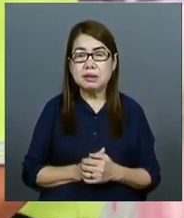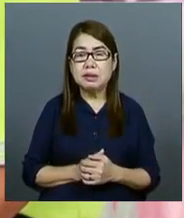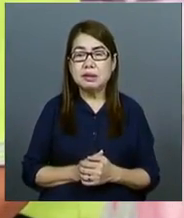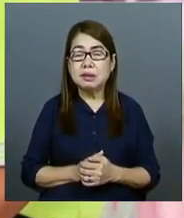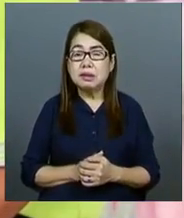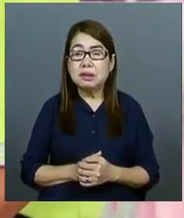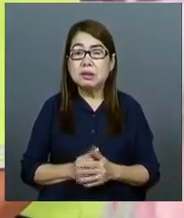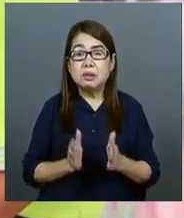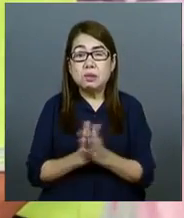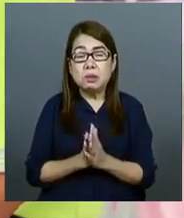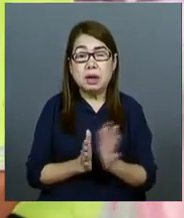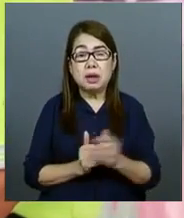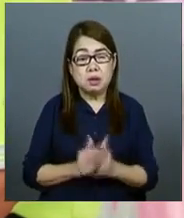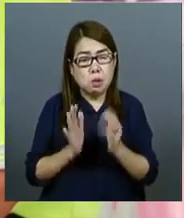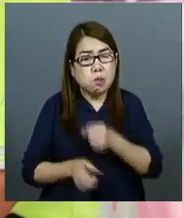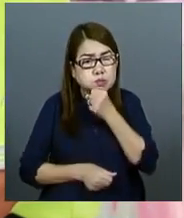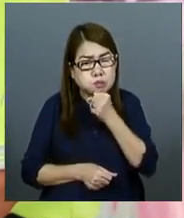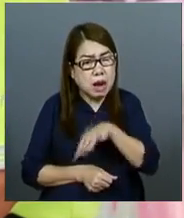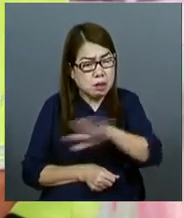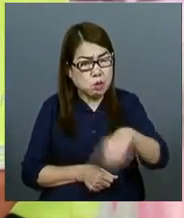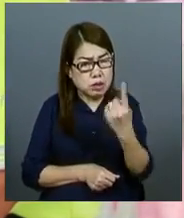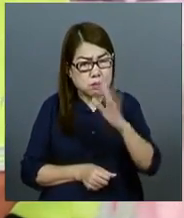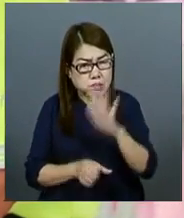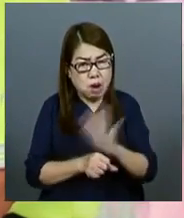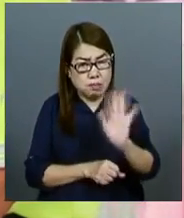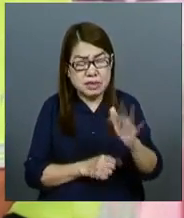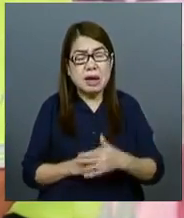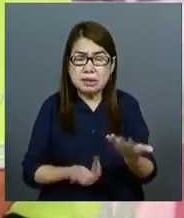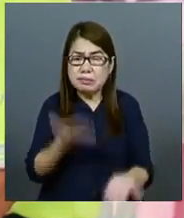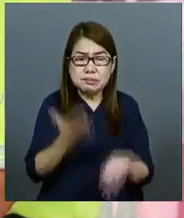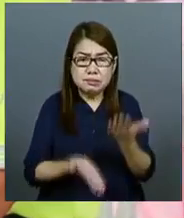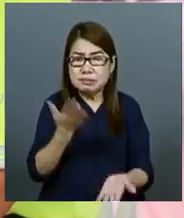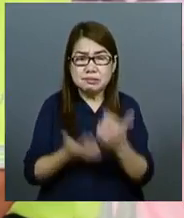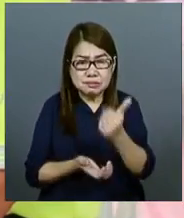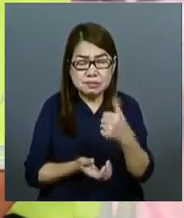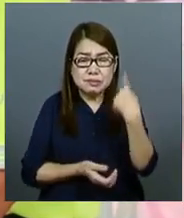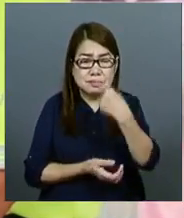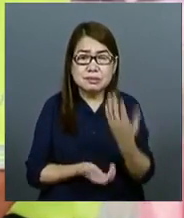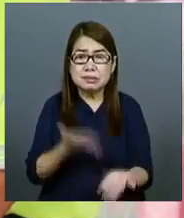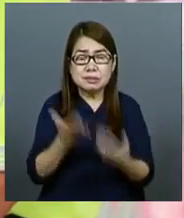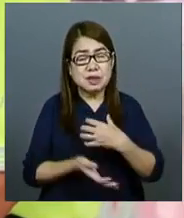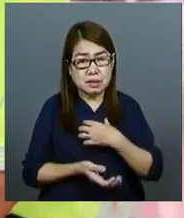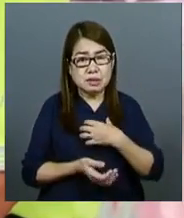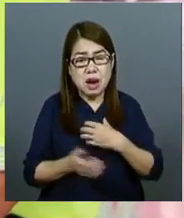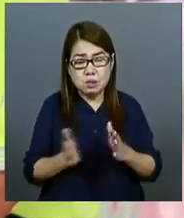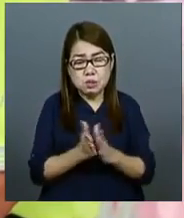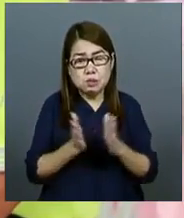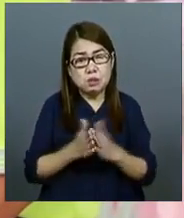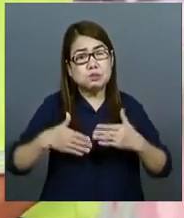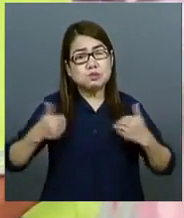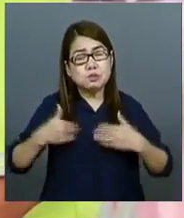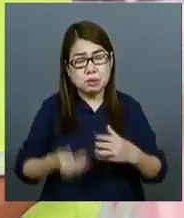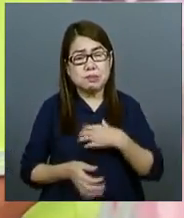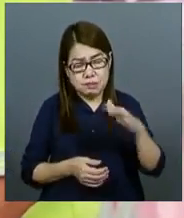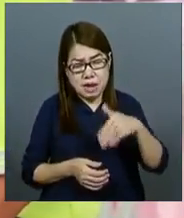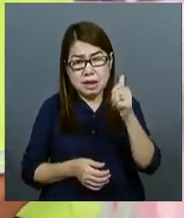ช่เราจำกัดเฉพาะให้ผู้สูงอายุทุกคนที่มีความประสงค์อยากจะมาร่วมกิจกรรมก็มาร่วมได้เราไม่